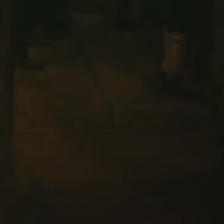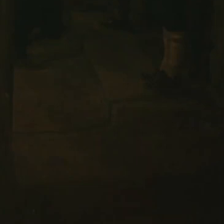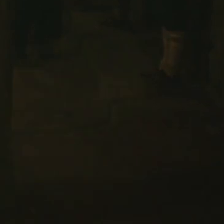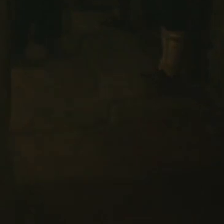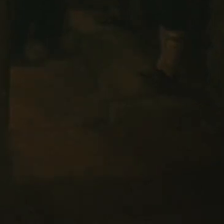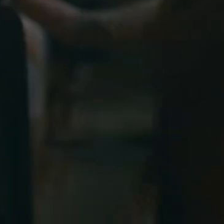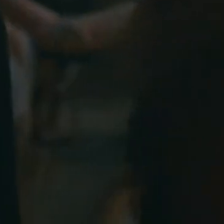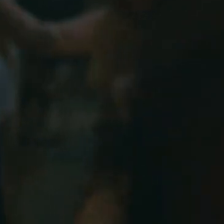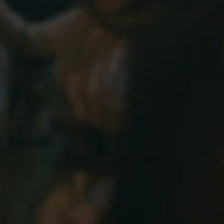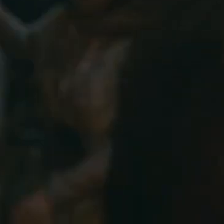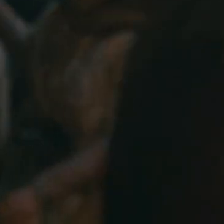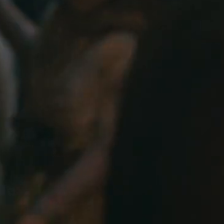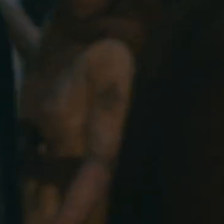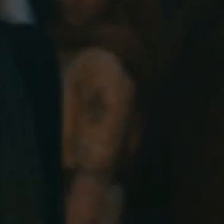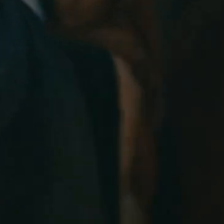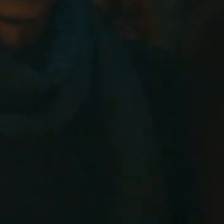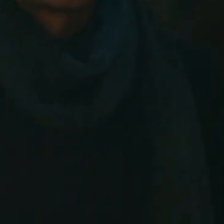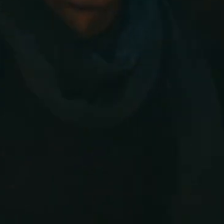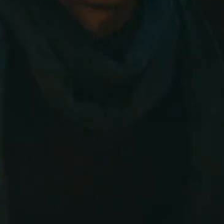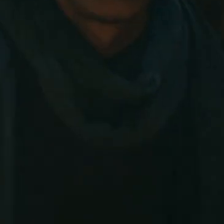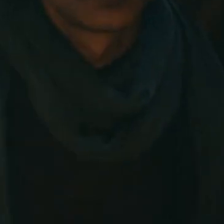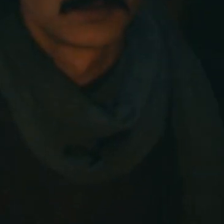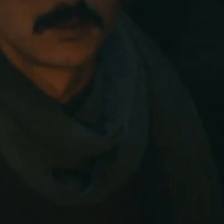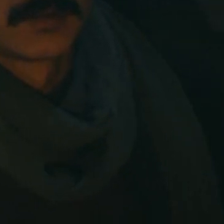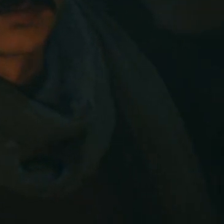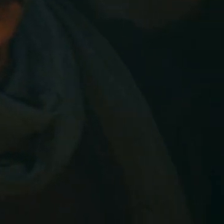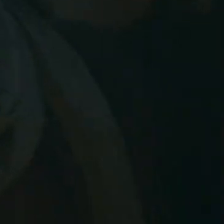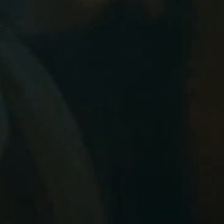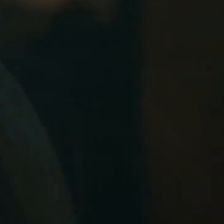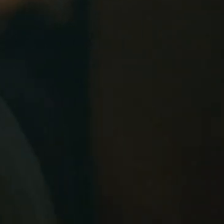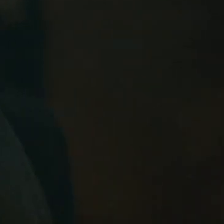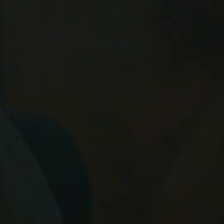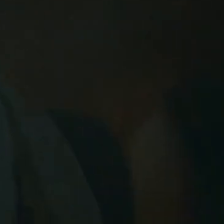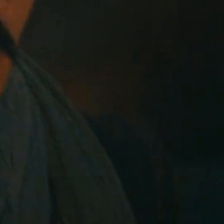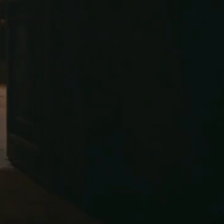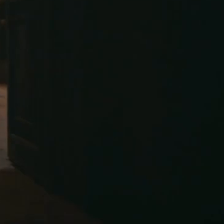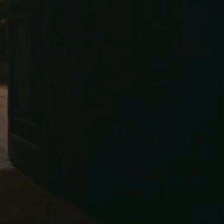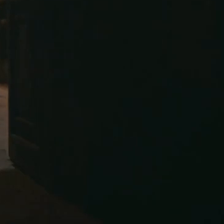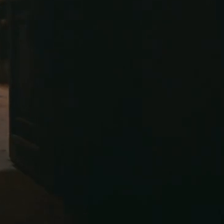Ali başında iki askerin nöbet tuttuğu tabuta odaklanmış halde kapıya doğru ilerliyor.